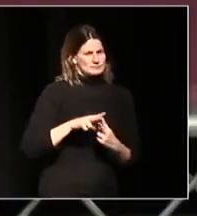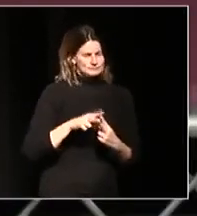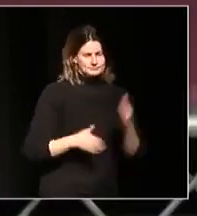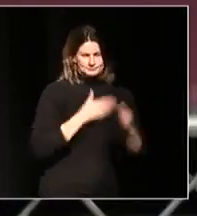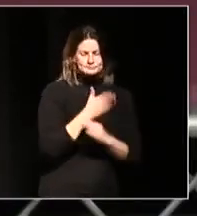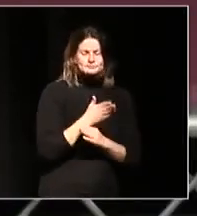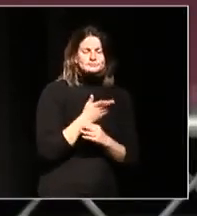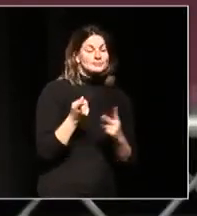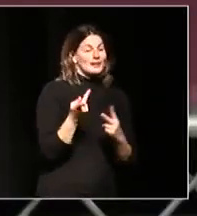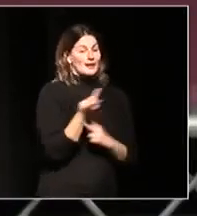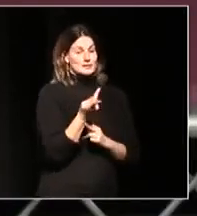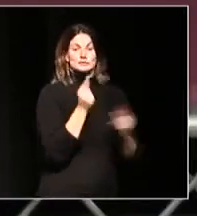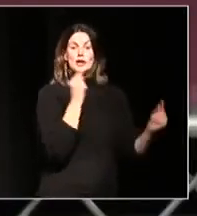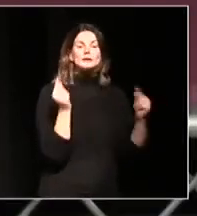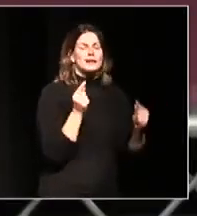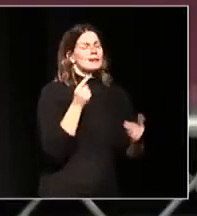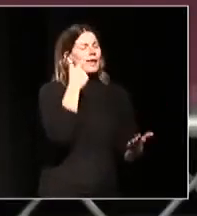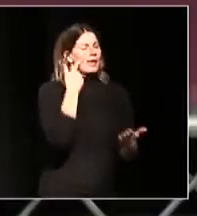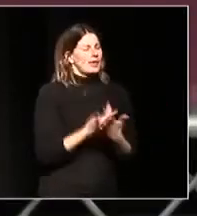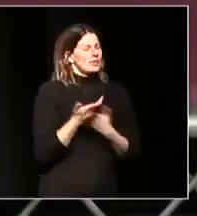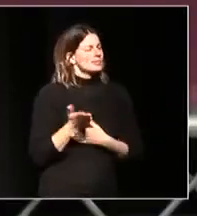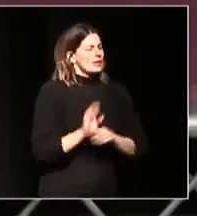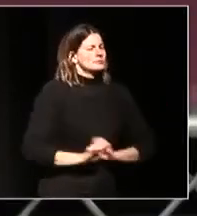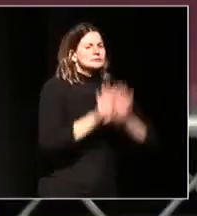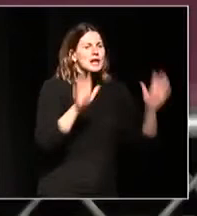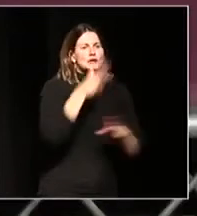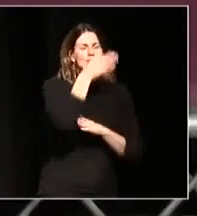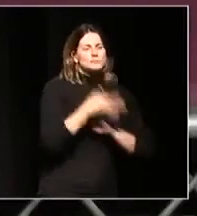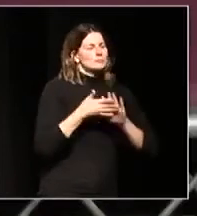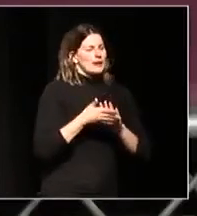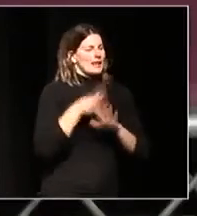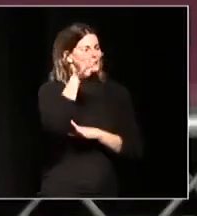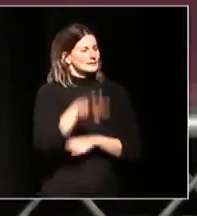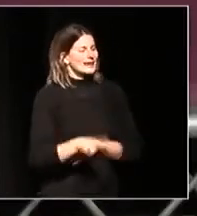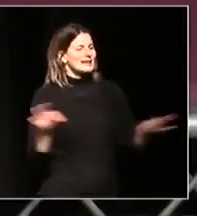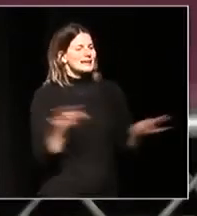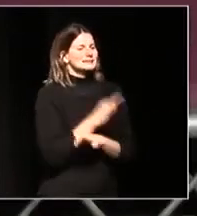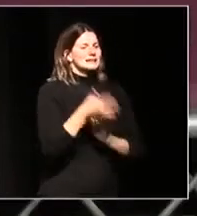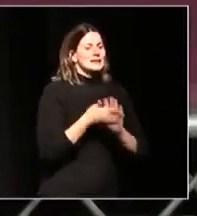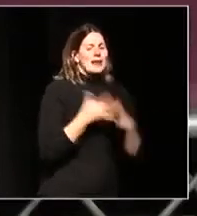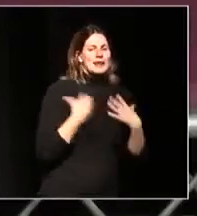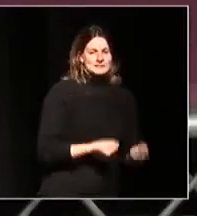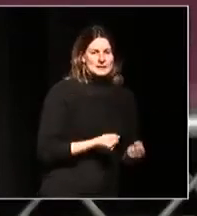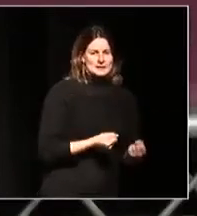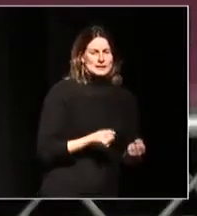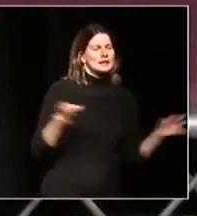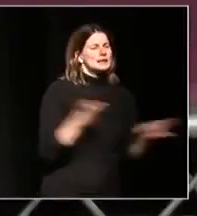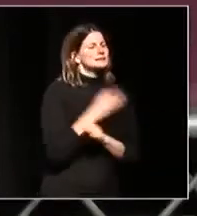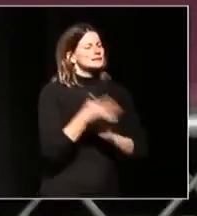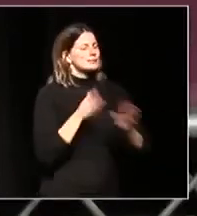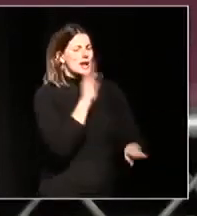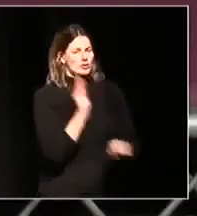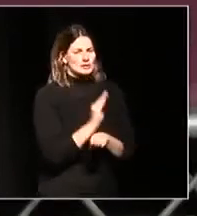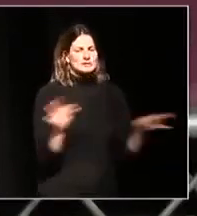I en aquells debats es va demostrar que no es podia parlar de Catalunya sense parlar de sanitat, sense parlar